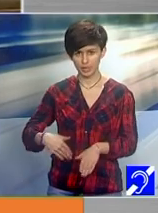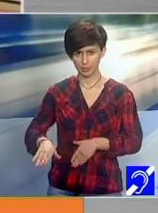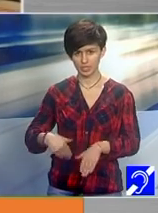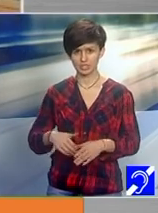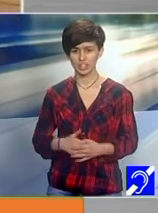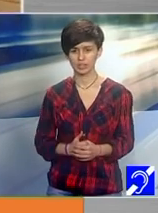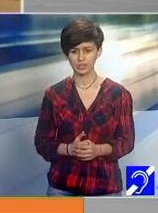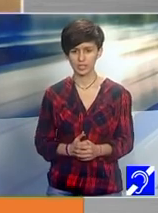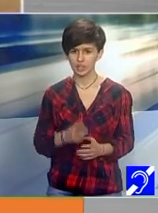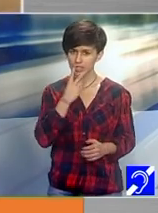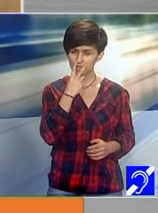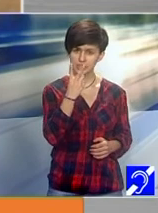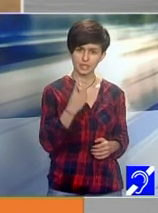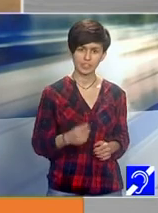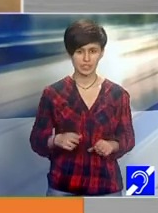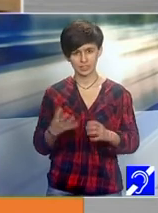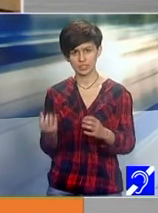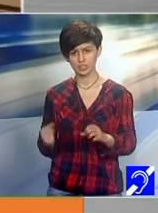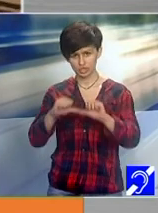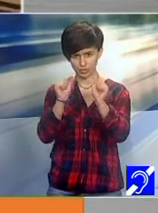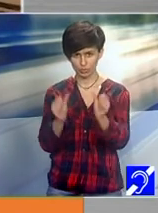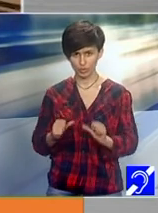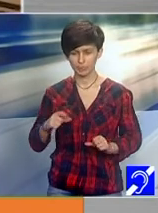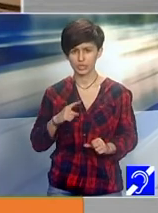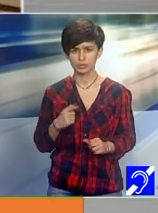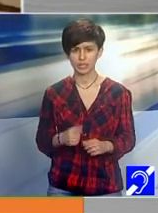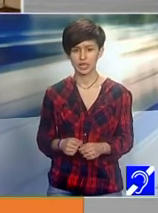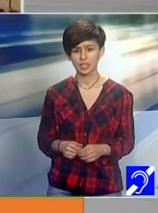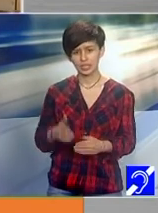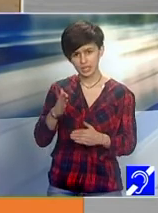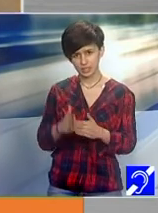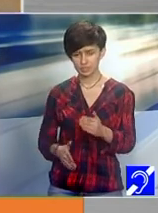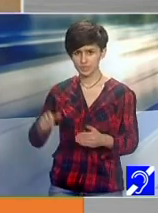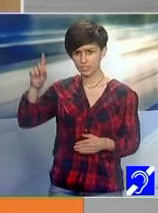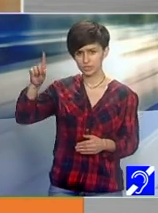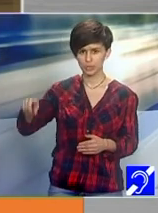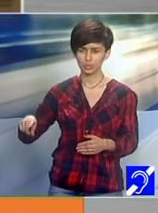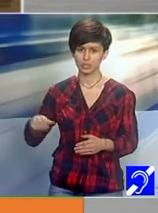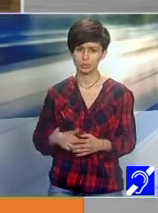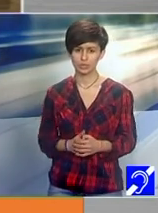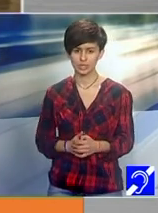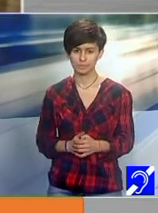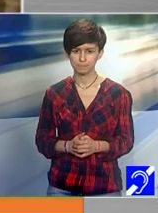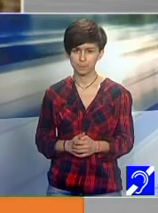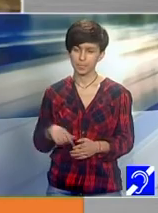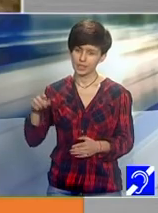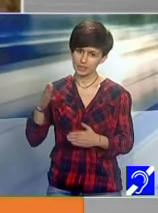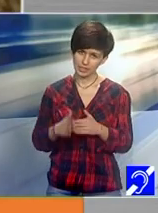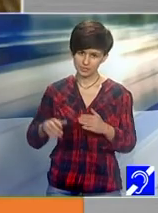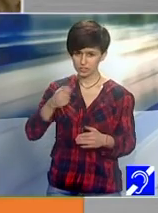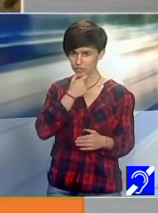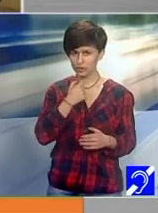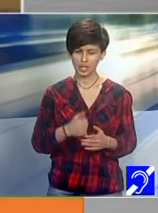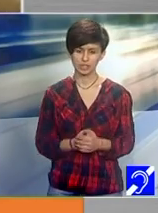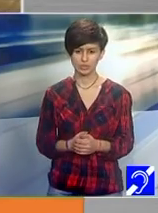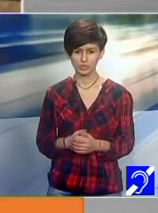vadă ce modalități sunt pentru... ca la sfârșitul lunii, adică la sfârșitul anului, fermierii, așa cum